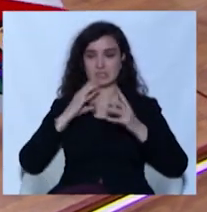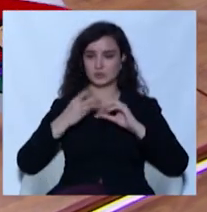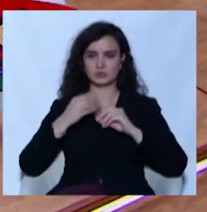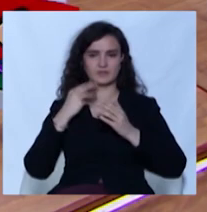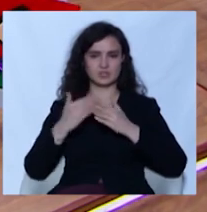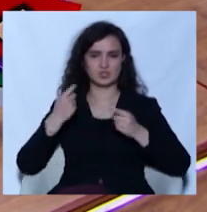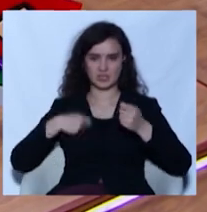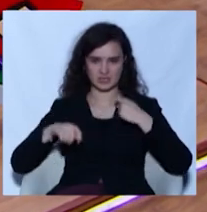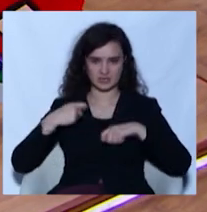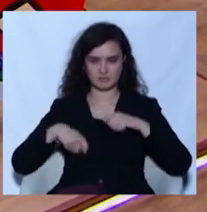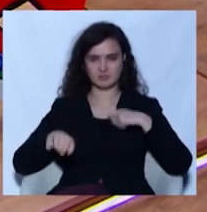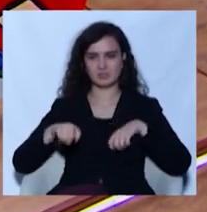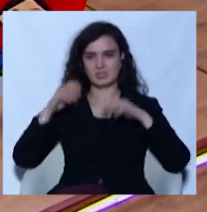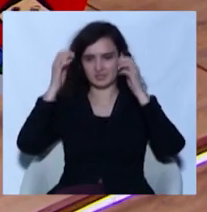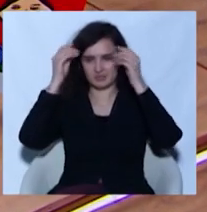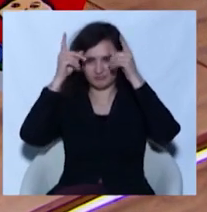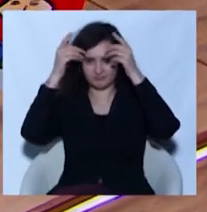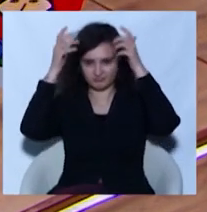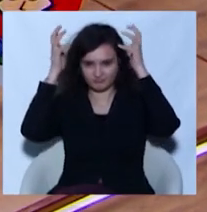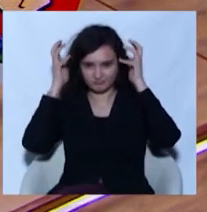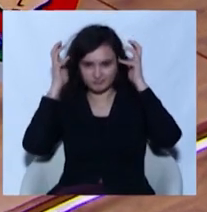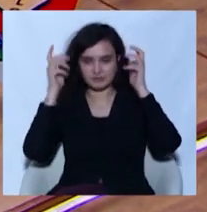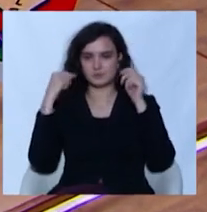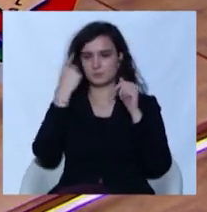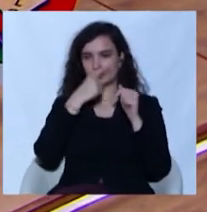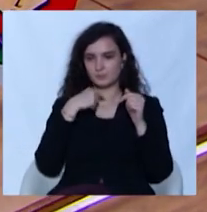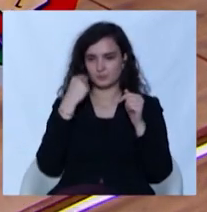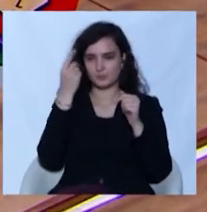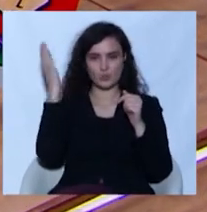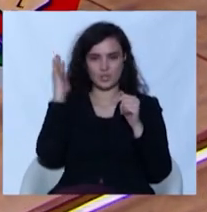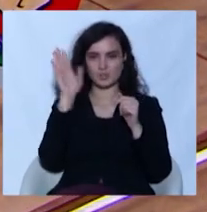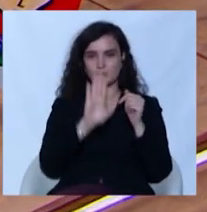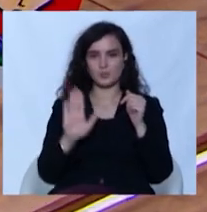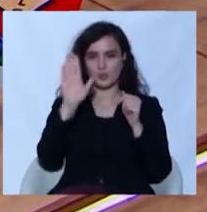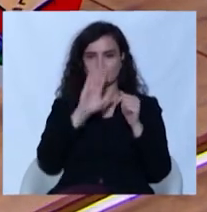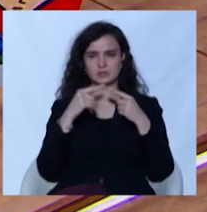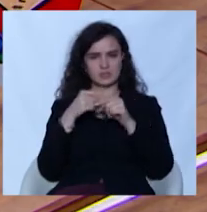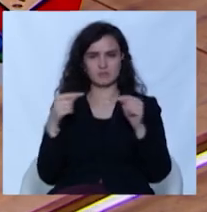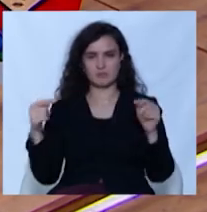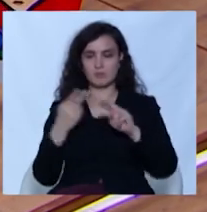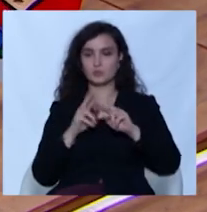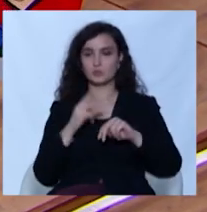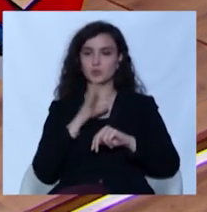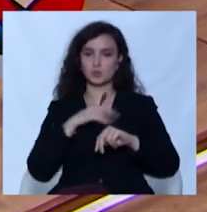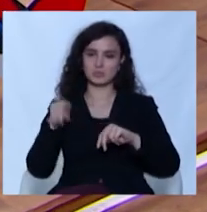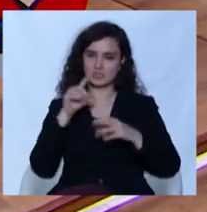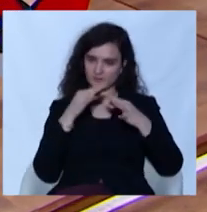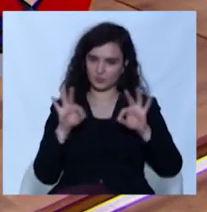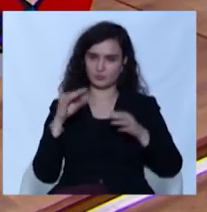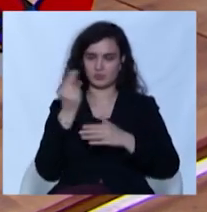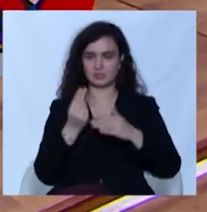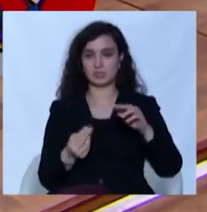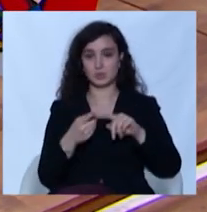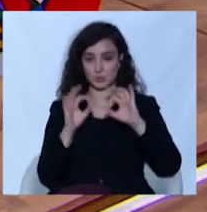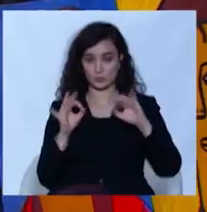თავს ჩაცმით, თავსაბურავით, ფონით, აი სულ ყველა სხვადასხვანაირი. აი ამიტომ უნდა იყოს თავისუფლები და კიდევ აი